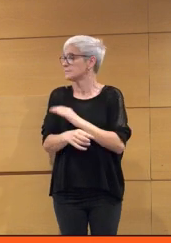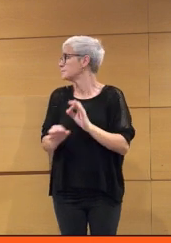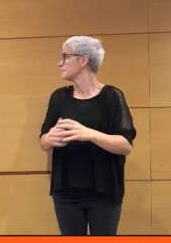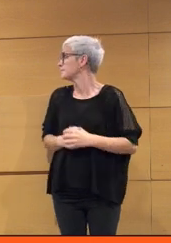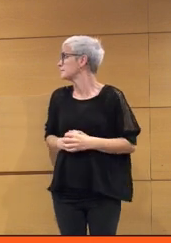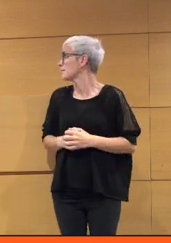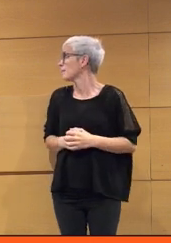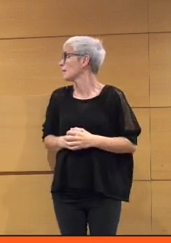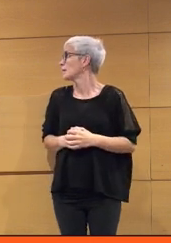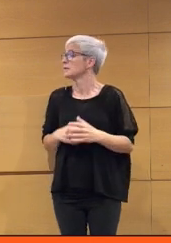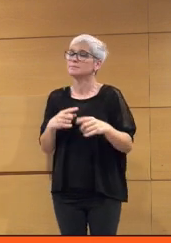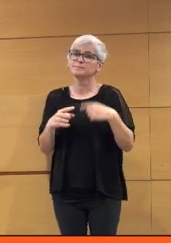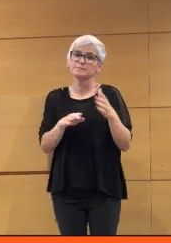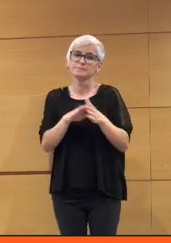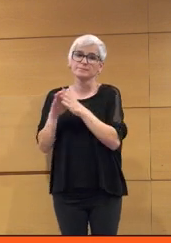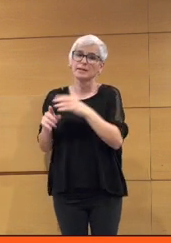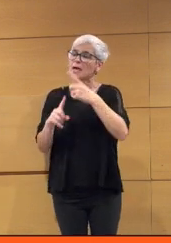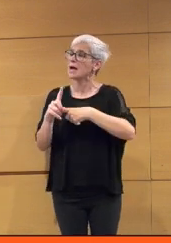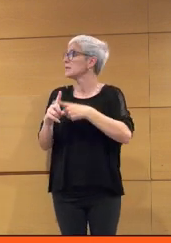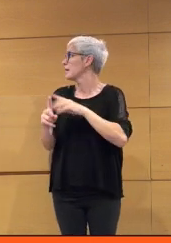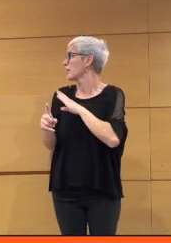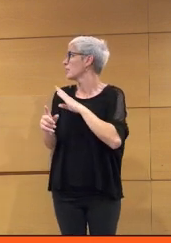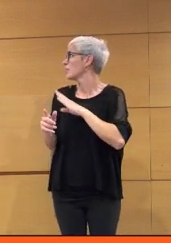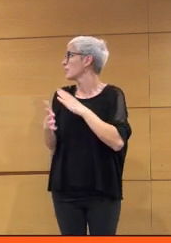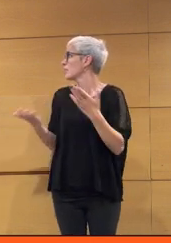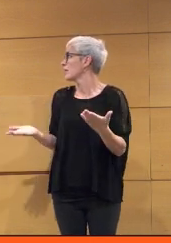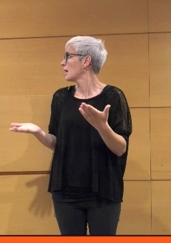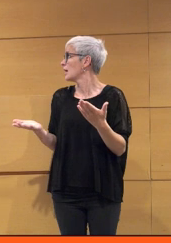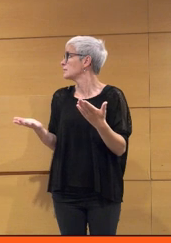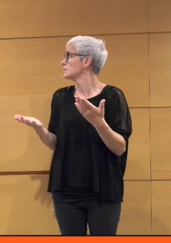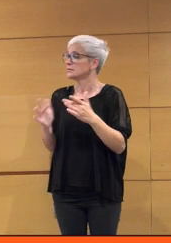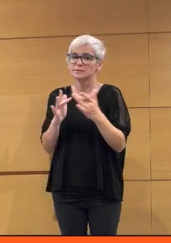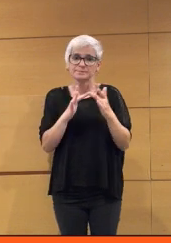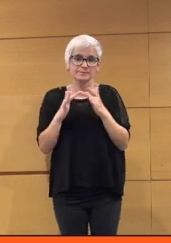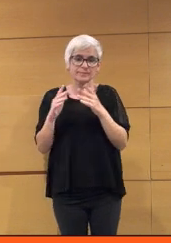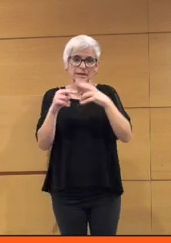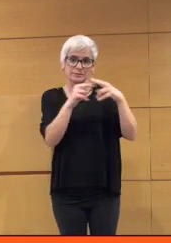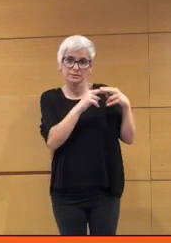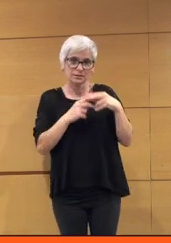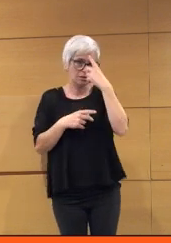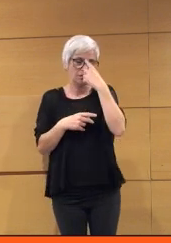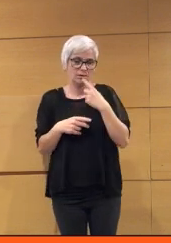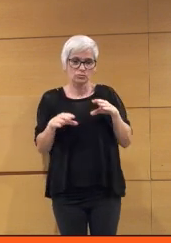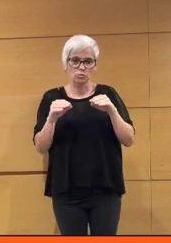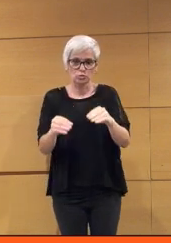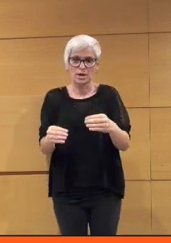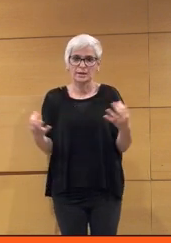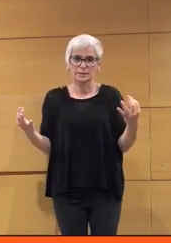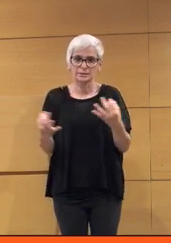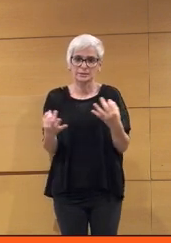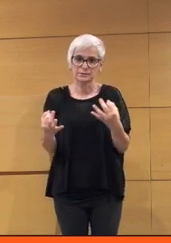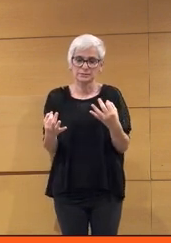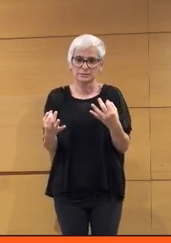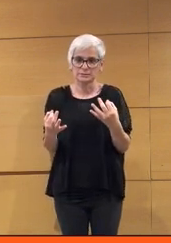I a nivell de, no, a nivell d'interfícies d'usuari, de disseny d'interfícies d'usuari, hi ha d'haver-hi una possibilitat